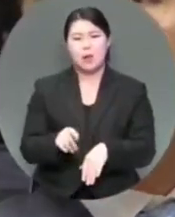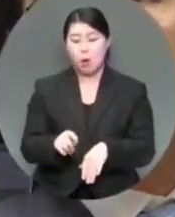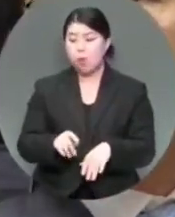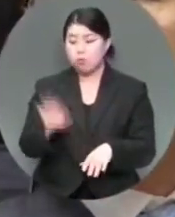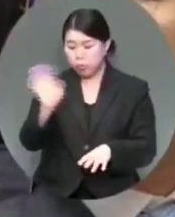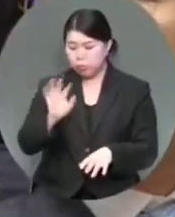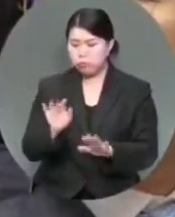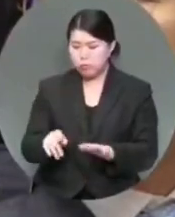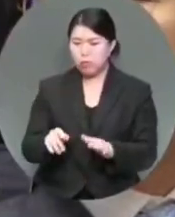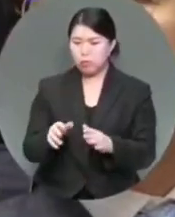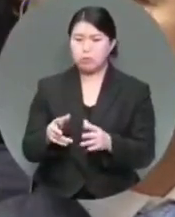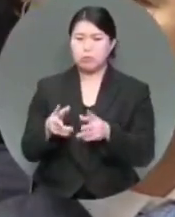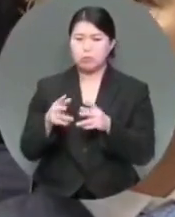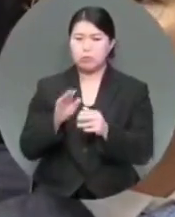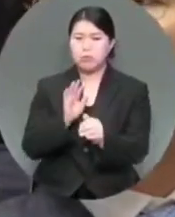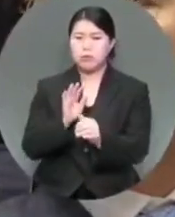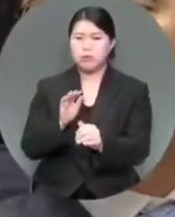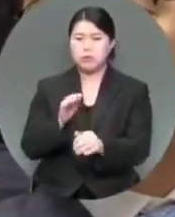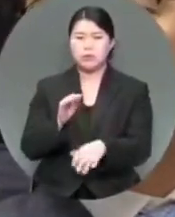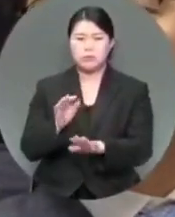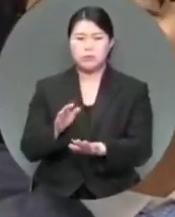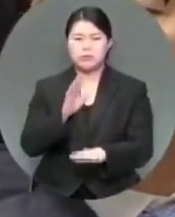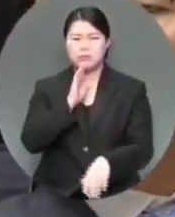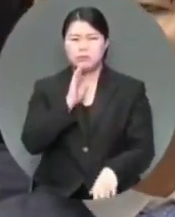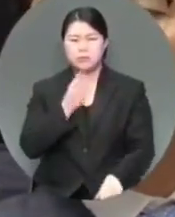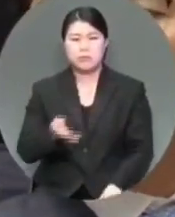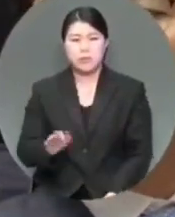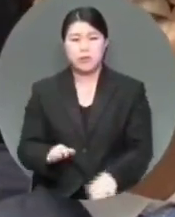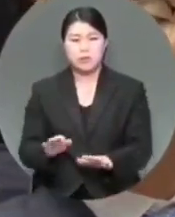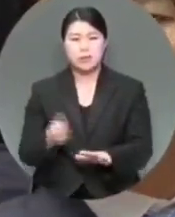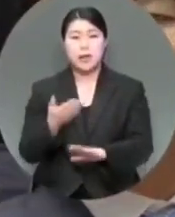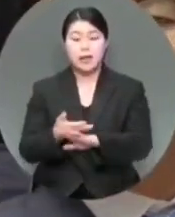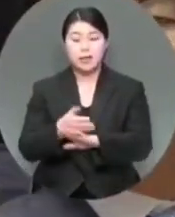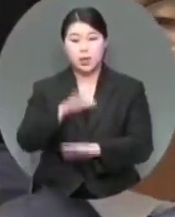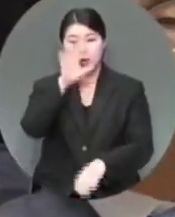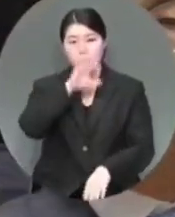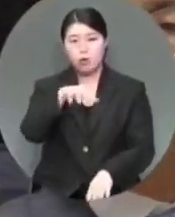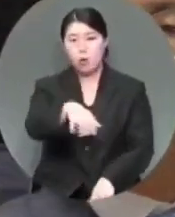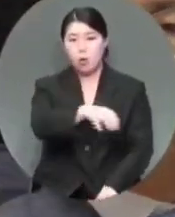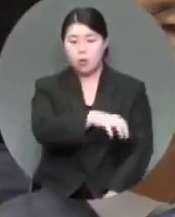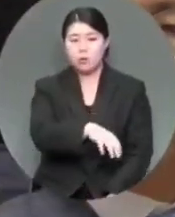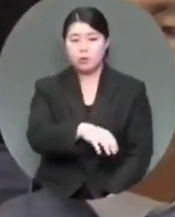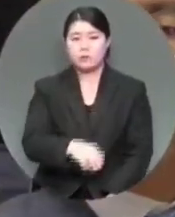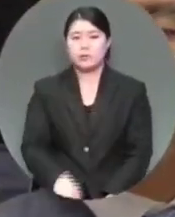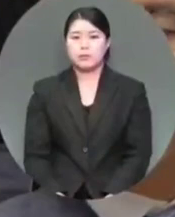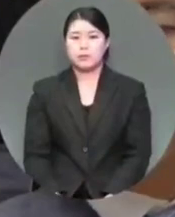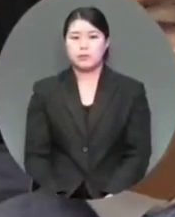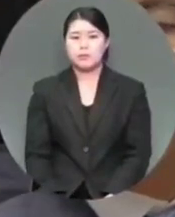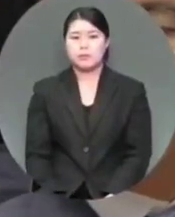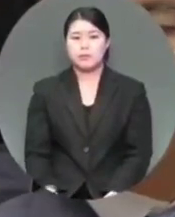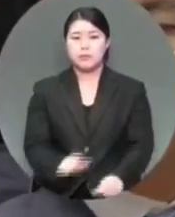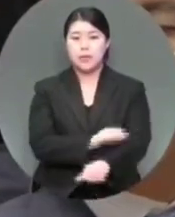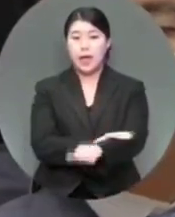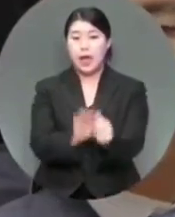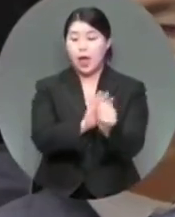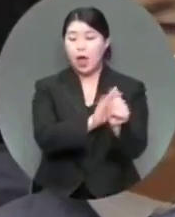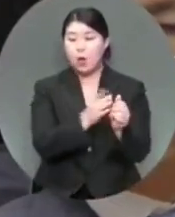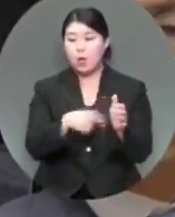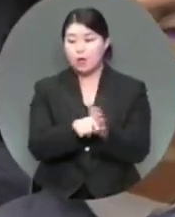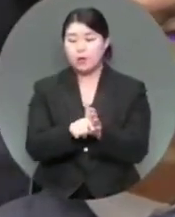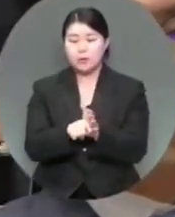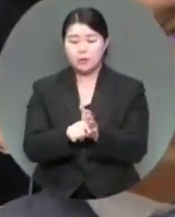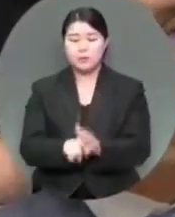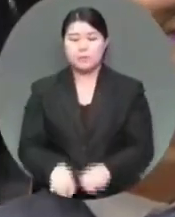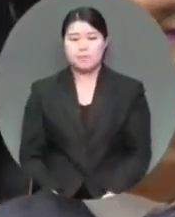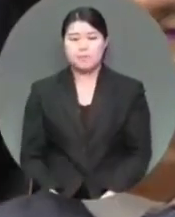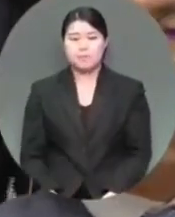거는 정리를 어려움이 없도록 네. 다른 그 훈련이나 취업 네. 할 수 있는 쪽으로 도움을 받도록 유도를 하겠습니다. 네,